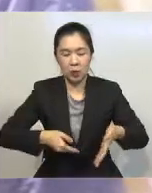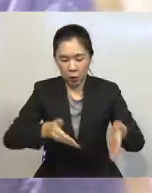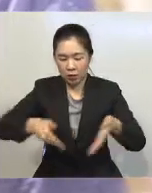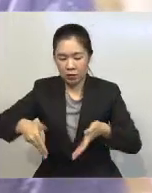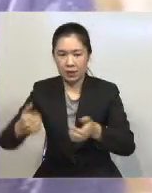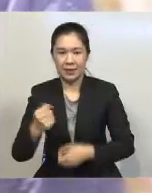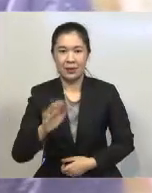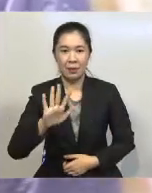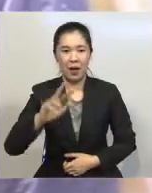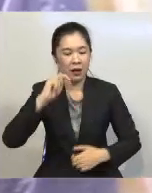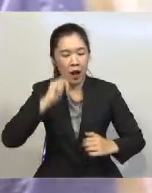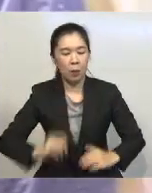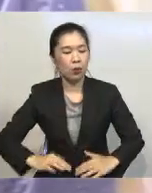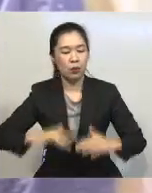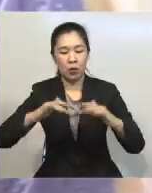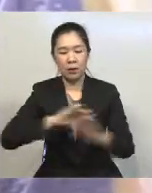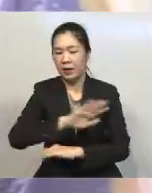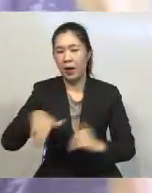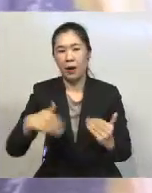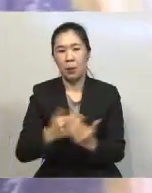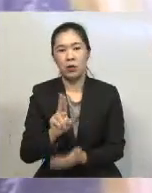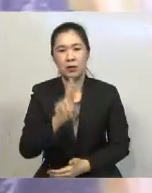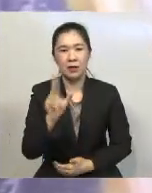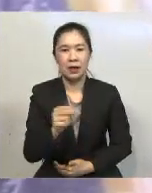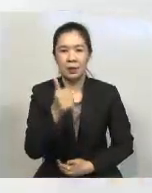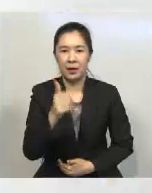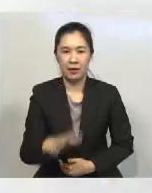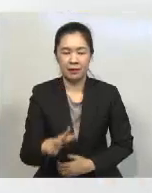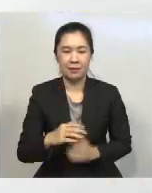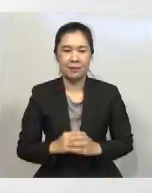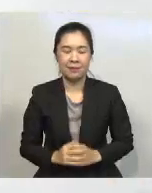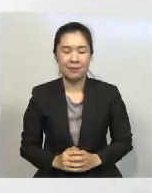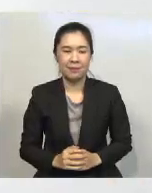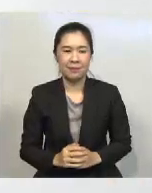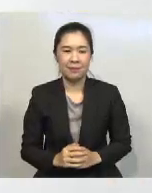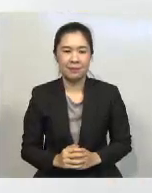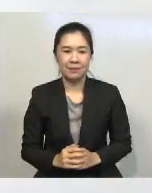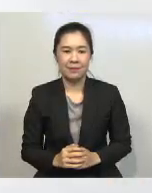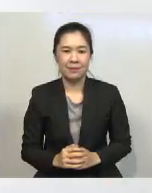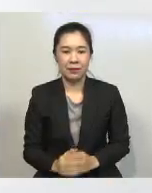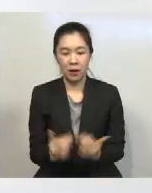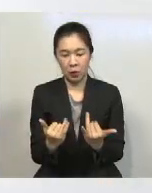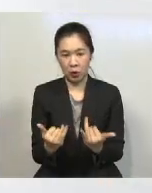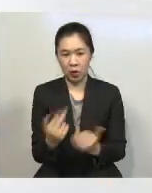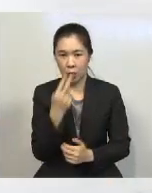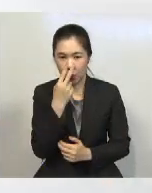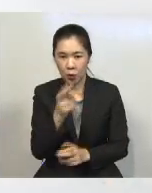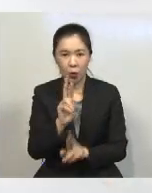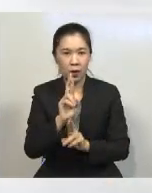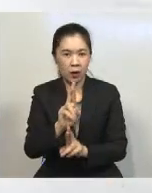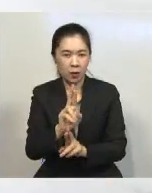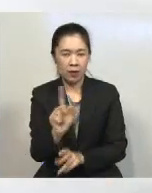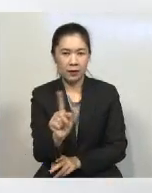ตอนนี้ถูกน้ำท่วมขังแล้วก็ไม่สามารถสัญจรไปมาได้ครับ ครับแล้วตอนนี้มีอะไรต้องเฝ้าระวังไหมครับ ตอนนี้ก็เฝ้าระ